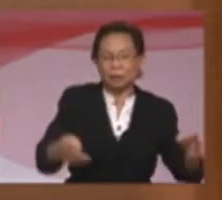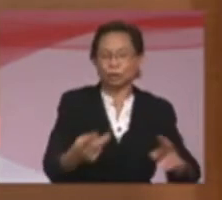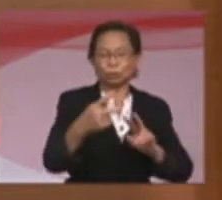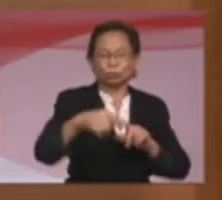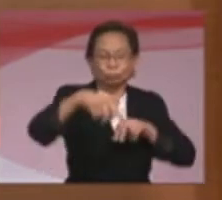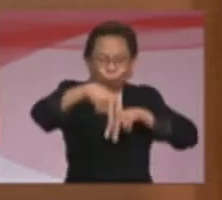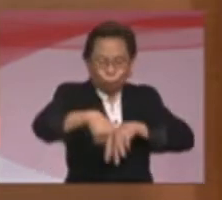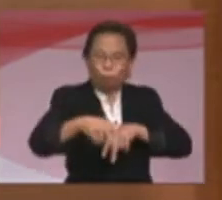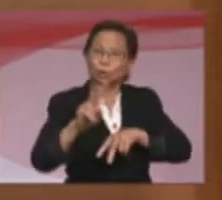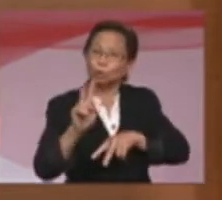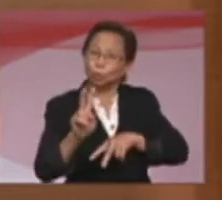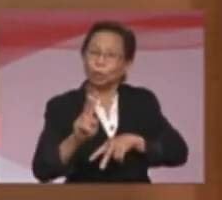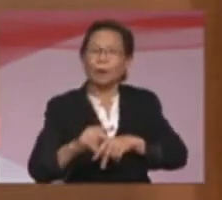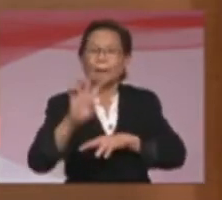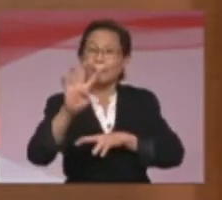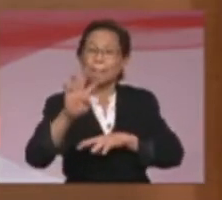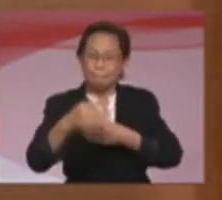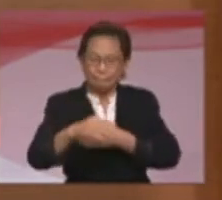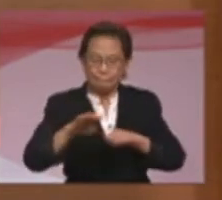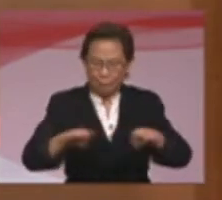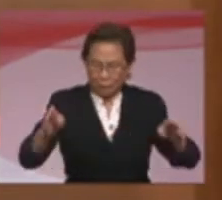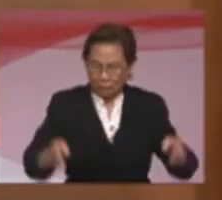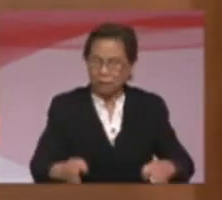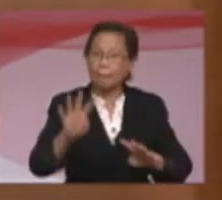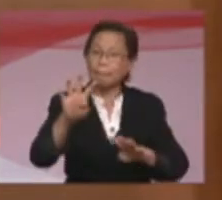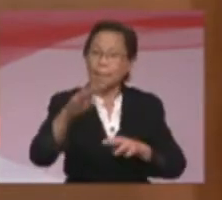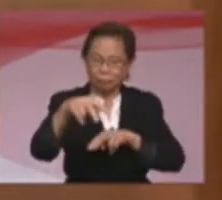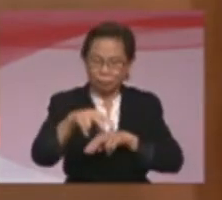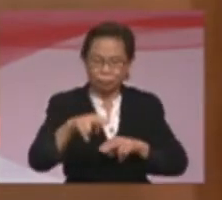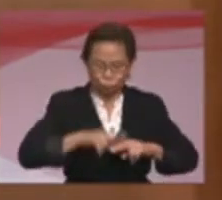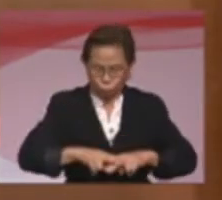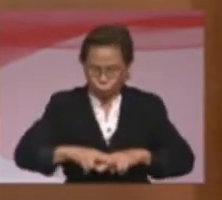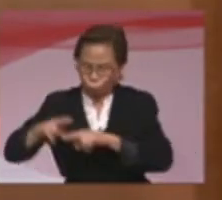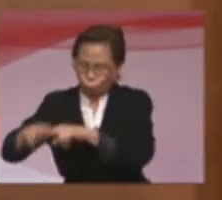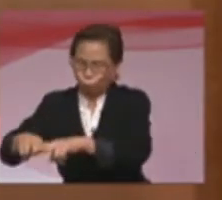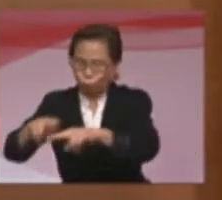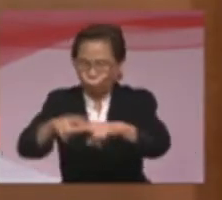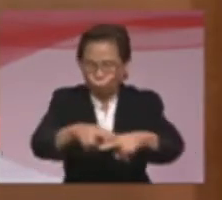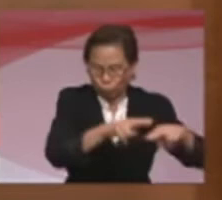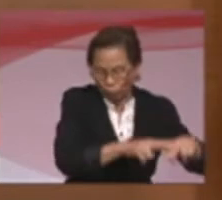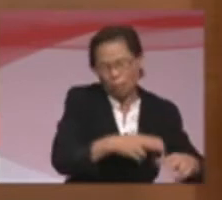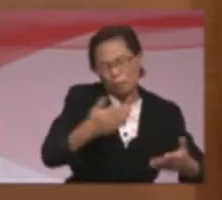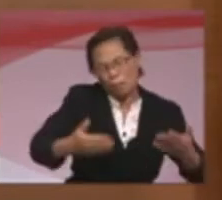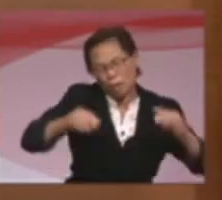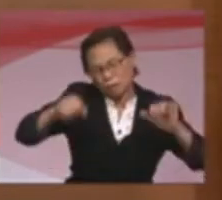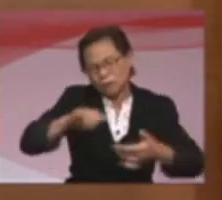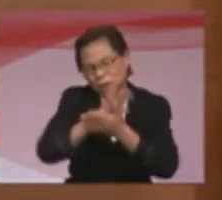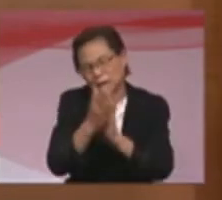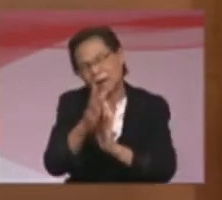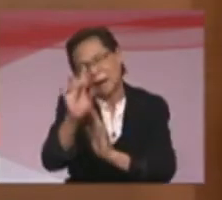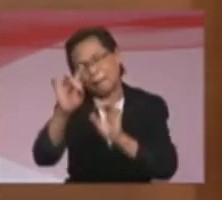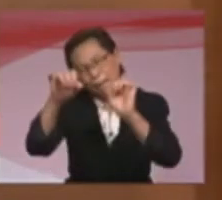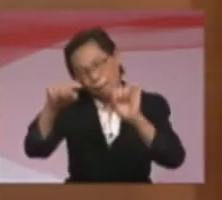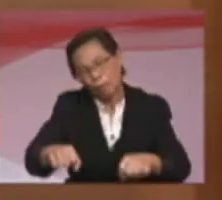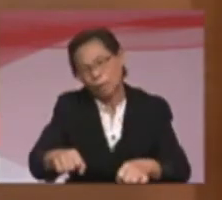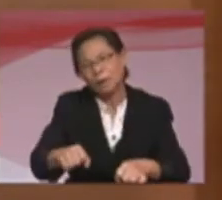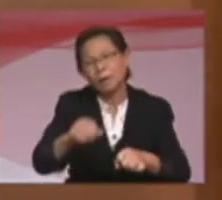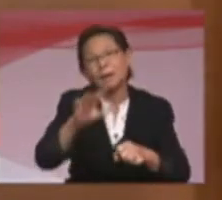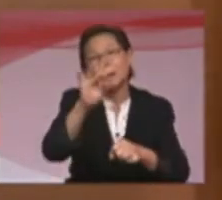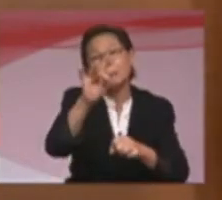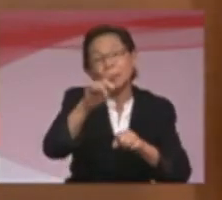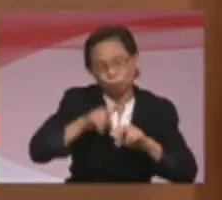4 satu meja. Dan kita umumkan, saya umumkan bahawa bukan mesti 4, mungkin boleh jadi 8 pun boleh.